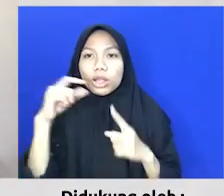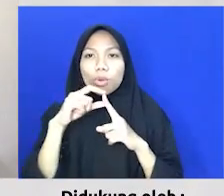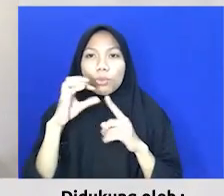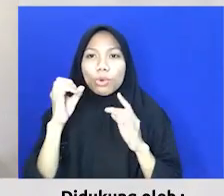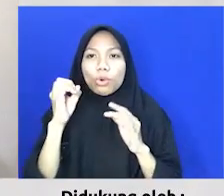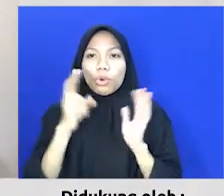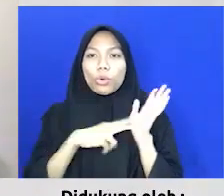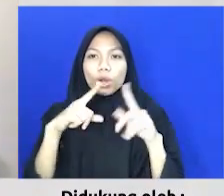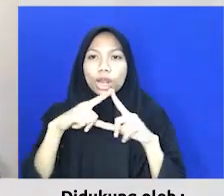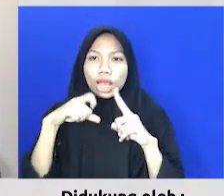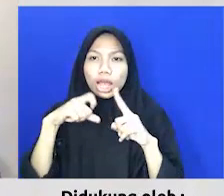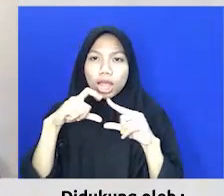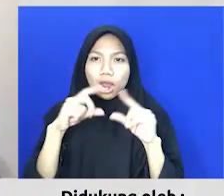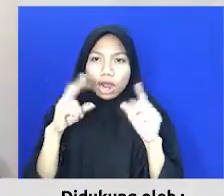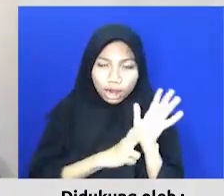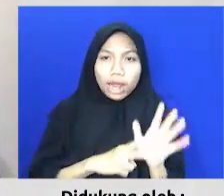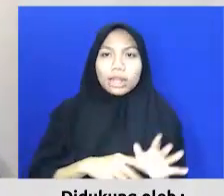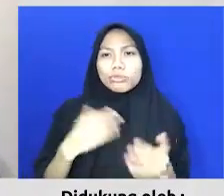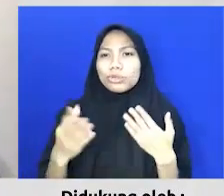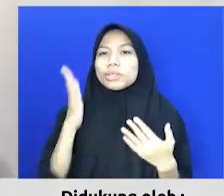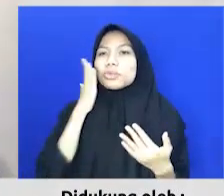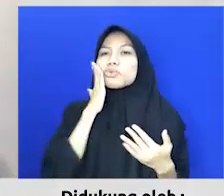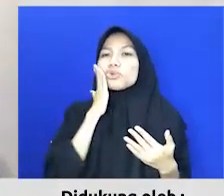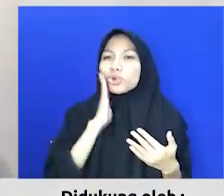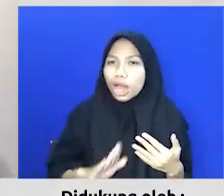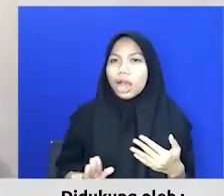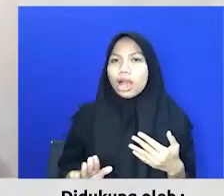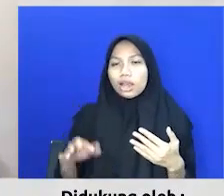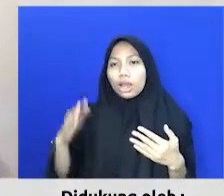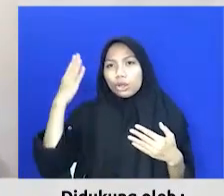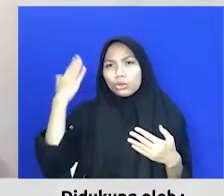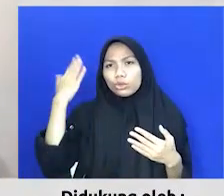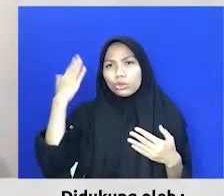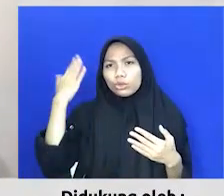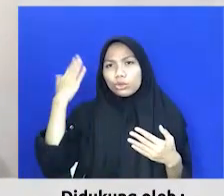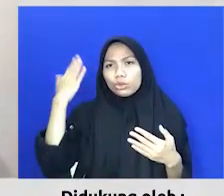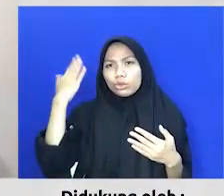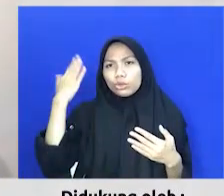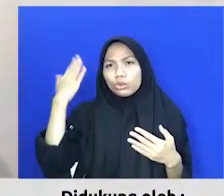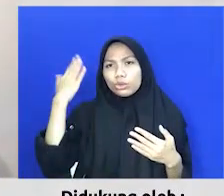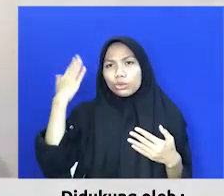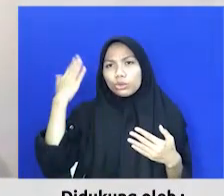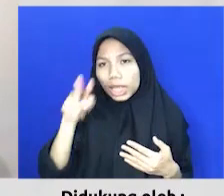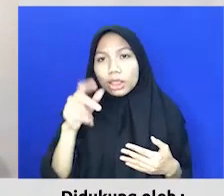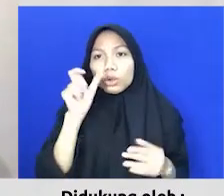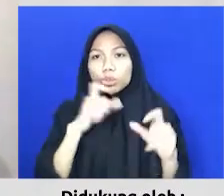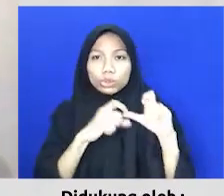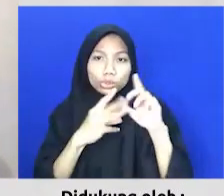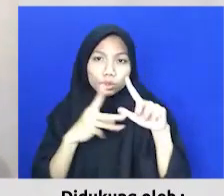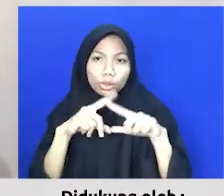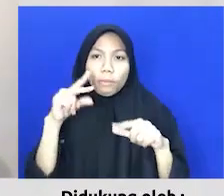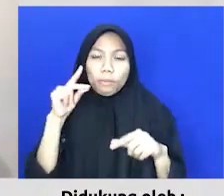kira-kira? Apakah ada energi apa yang mendorong, kenapa harus dibikin besar gitu? Kenapa perfilman Indonesia ini harus